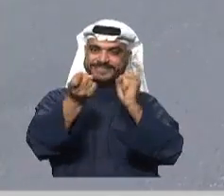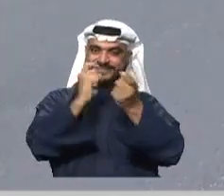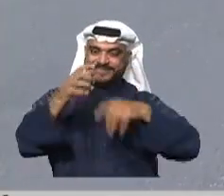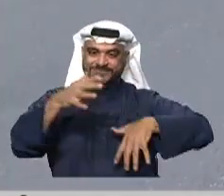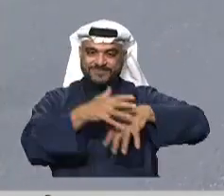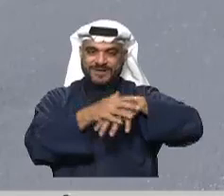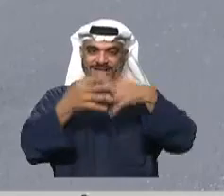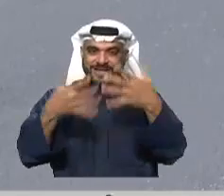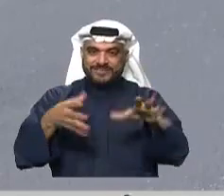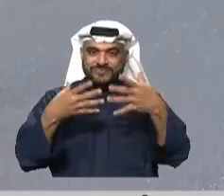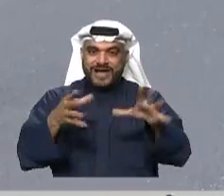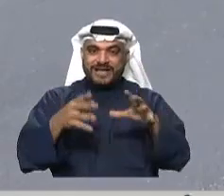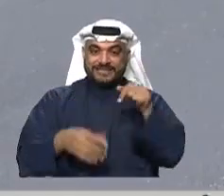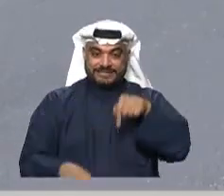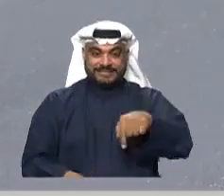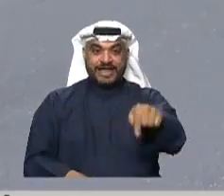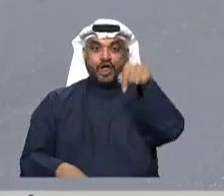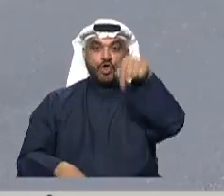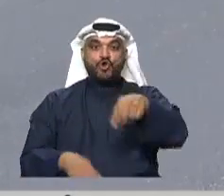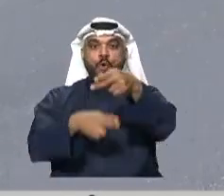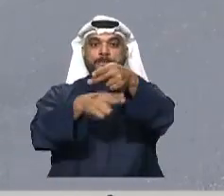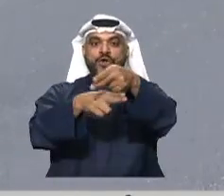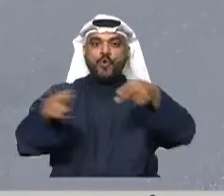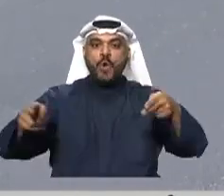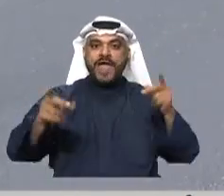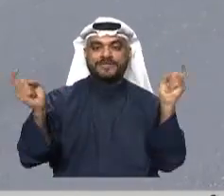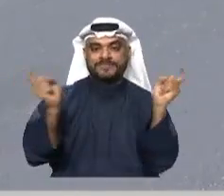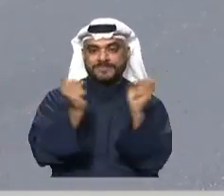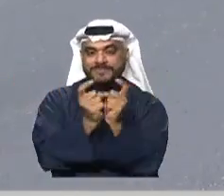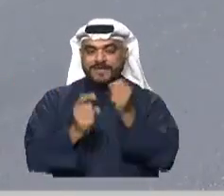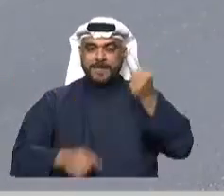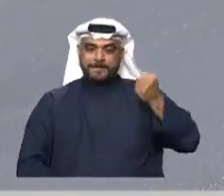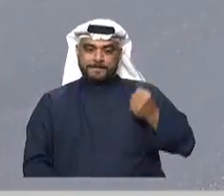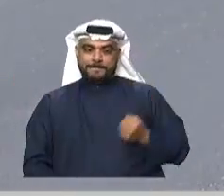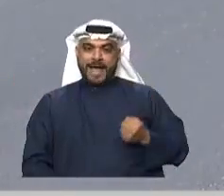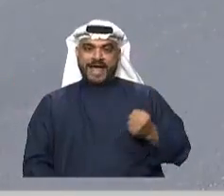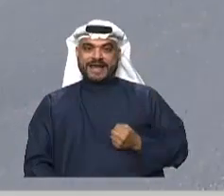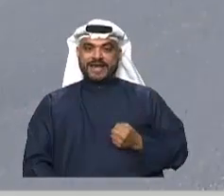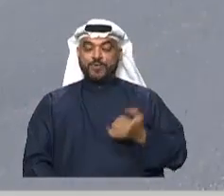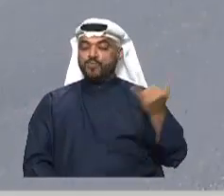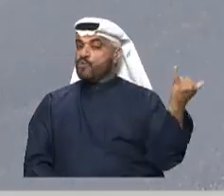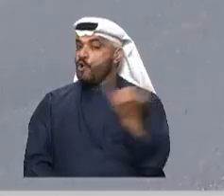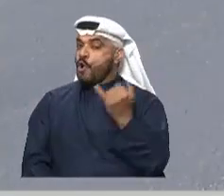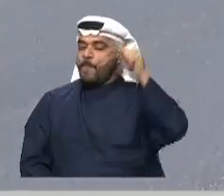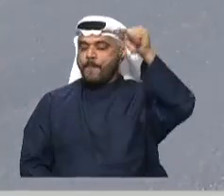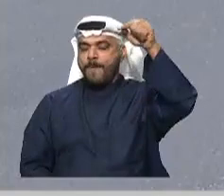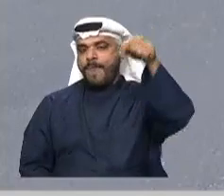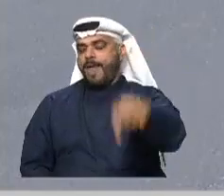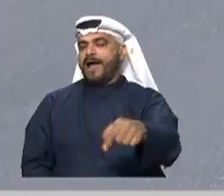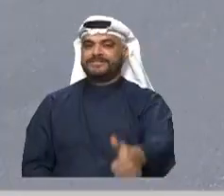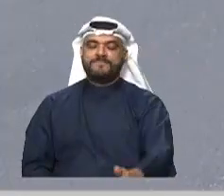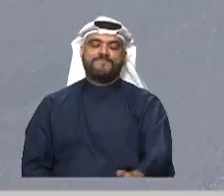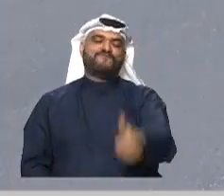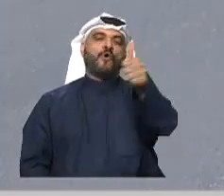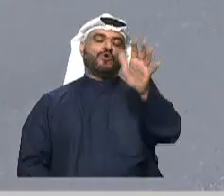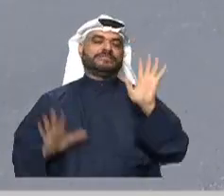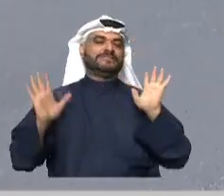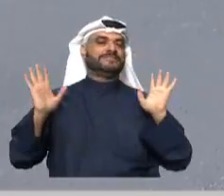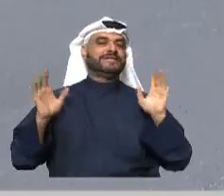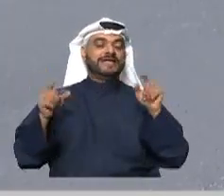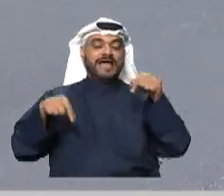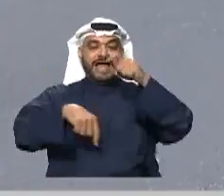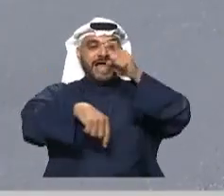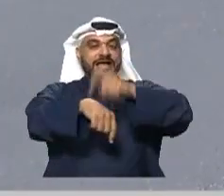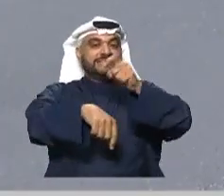اليوم الذي يخوض فيه منتخب الكويت الأزرق واحدة من أهم المباريات له عندما يلتقي في